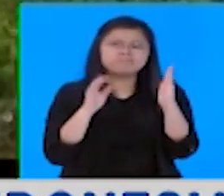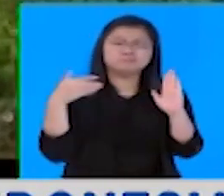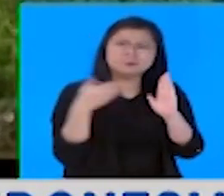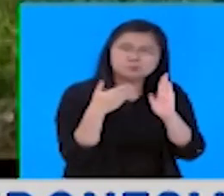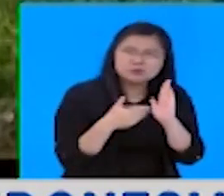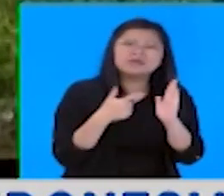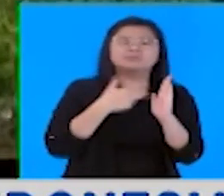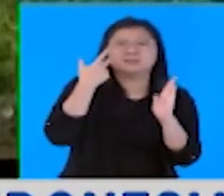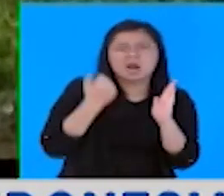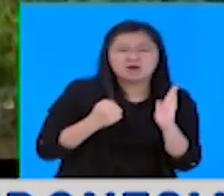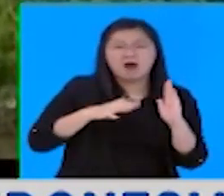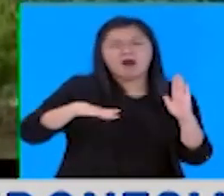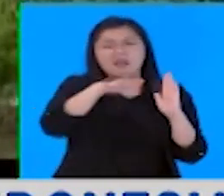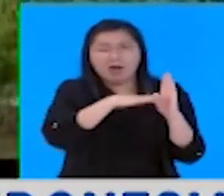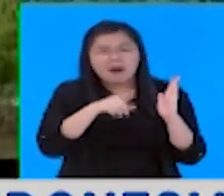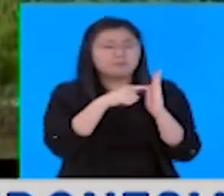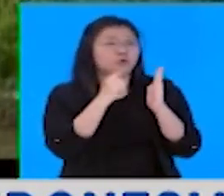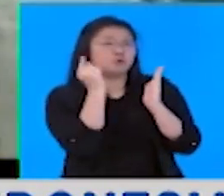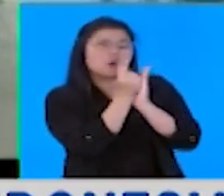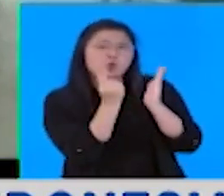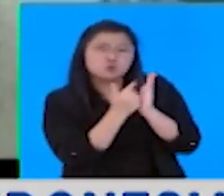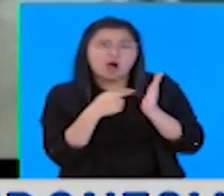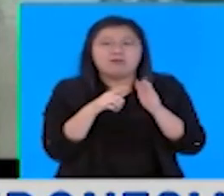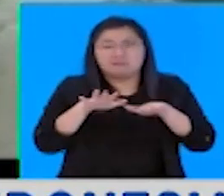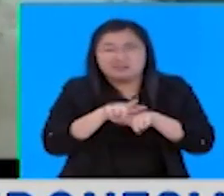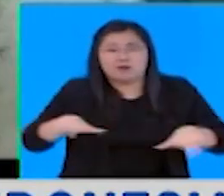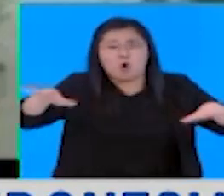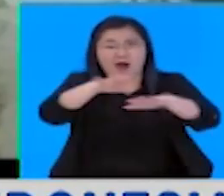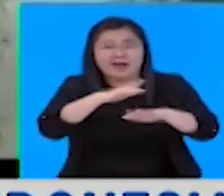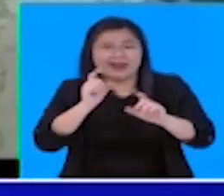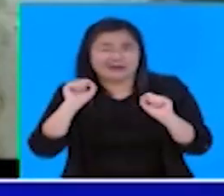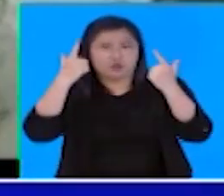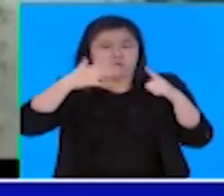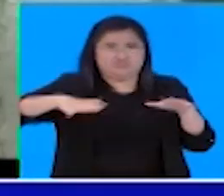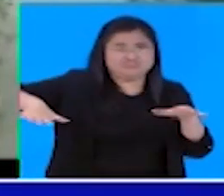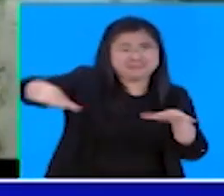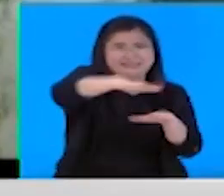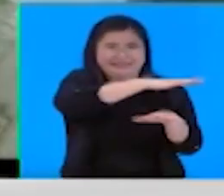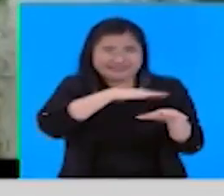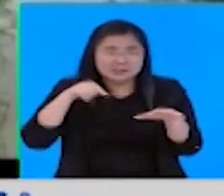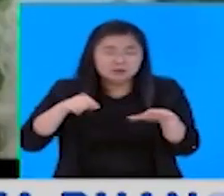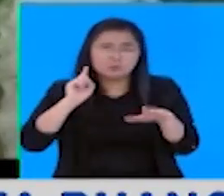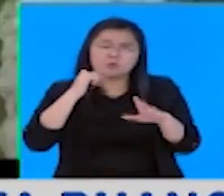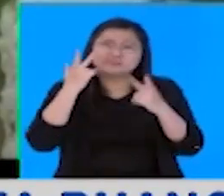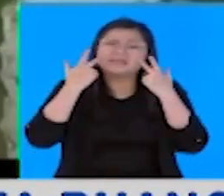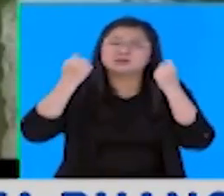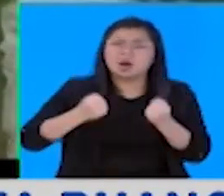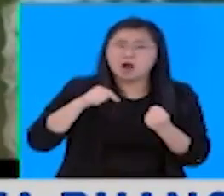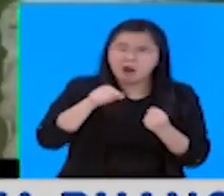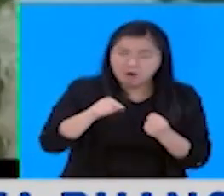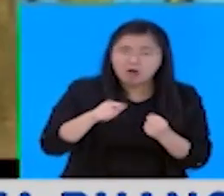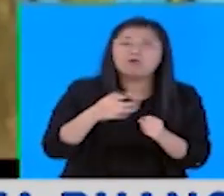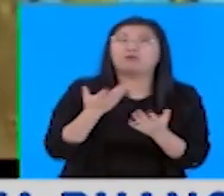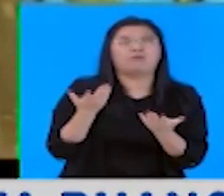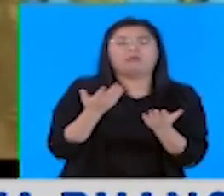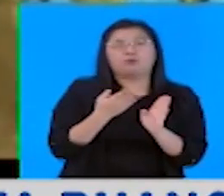hidup sebelumnya setelah sekarang diubah oleh omnibus Lau dulu ada ketentuan